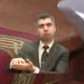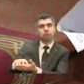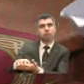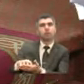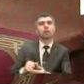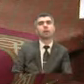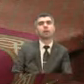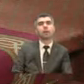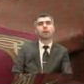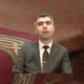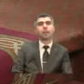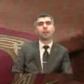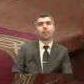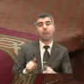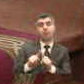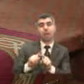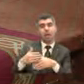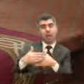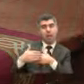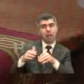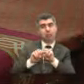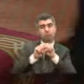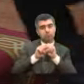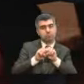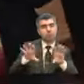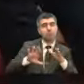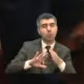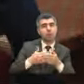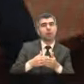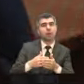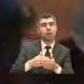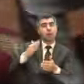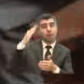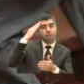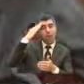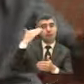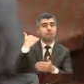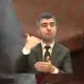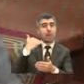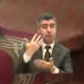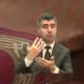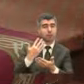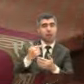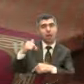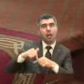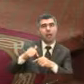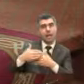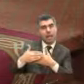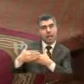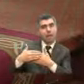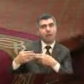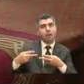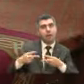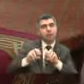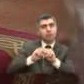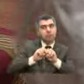ديال ديال ديال التعميم على باقي الاقاليم الاخرى بجهه فاس فاس فاس, فاس مكناس، على اساس انه غيتعمم على